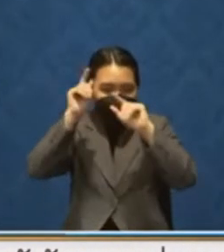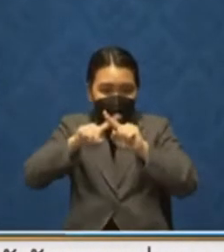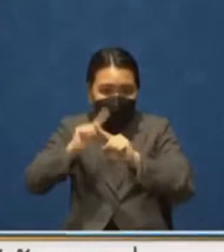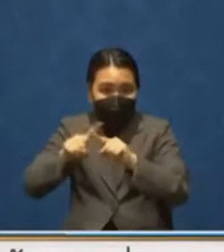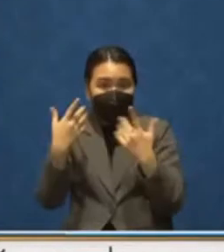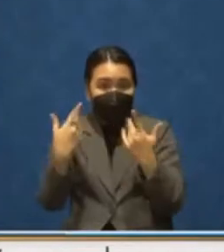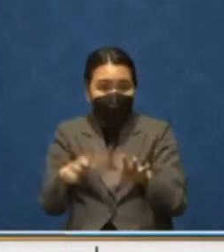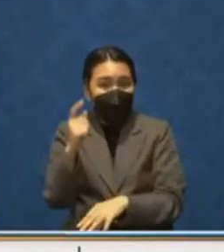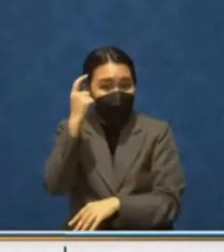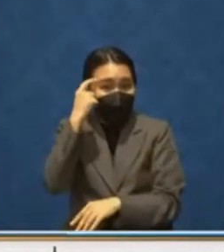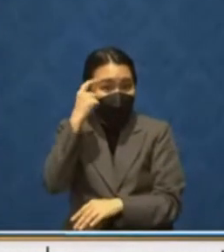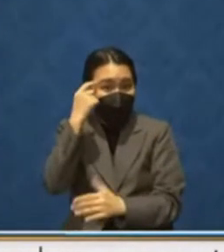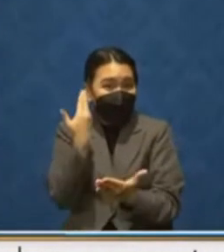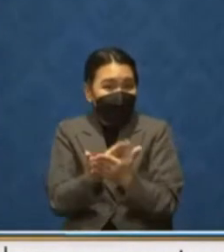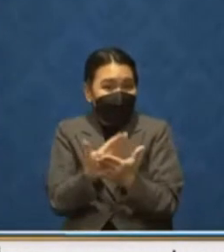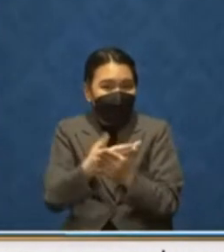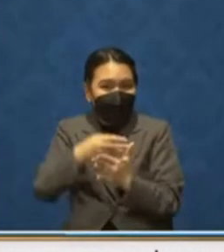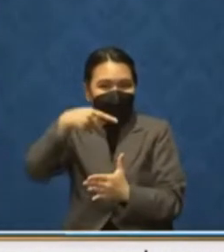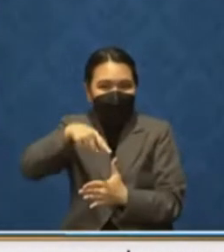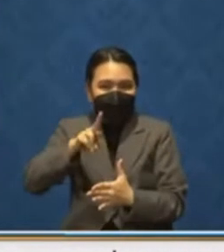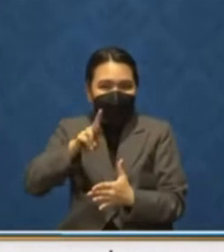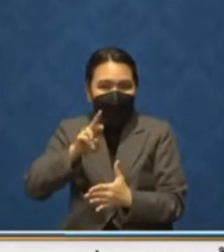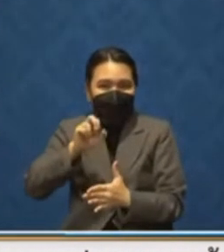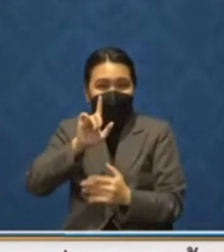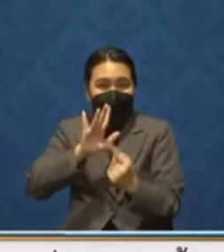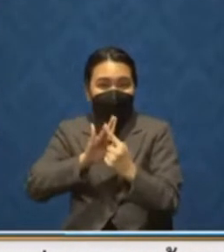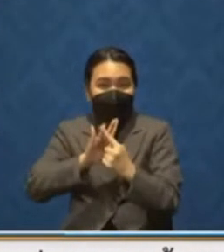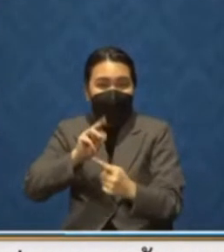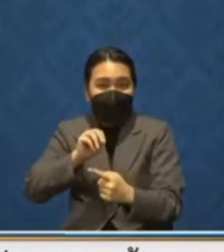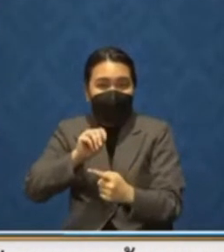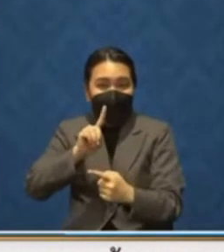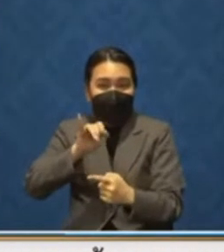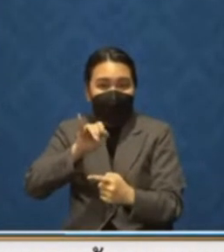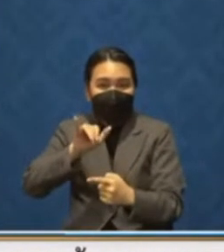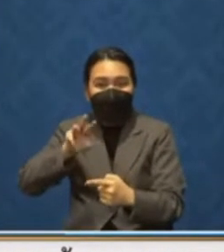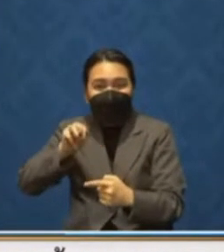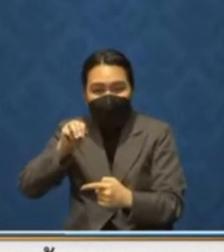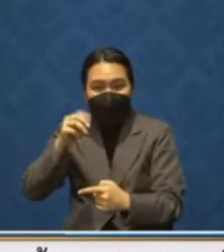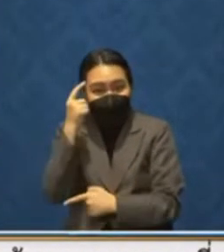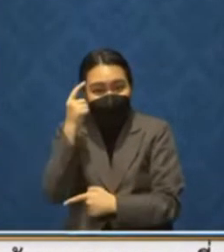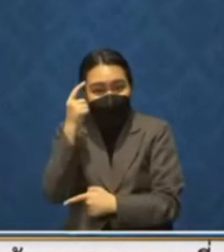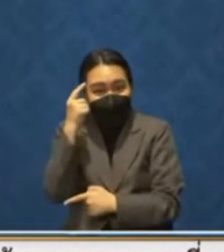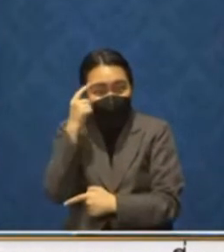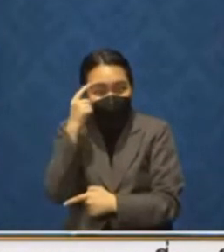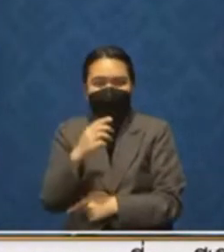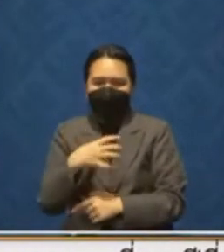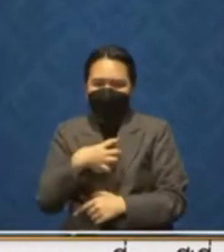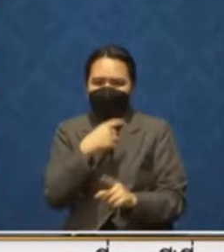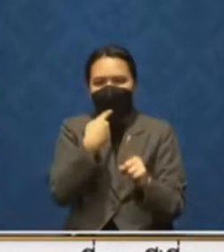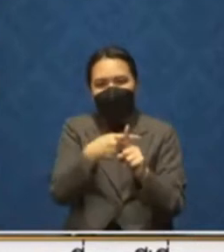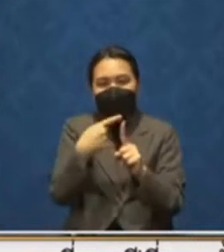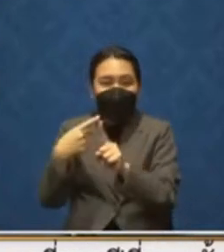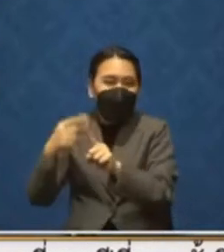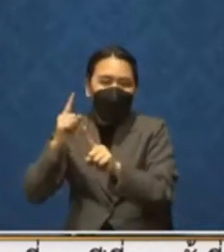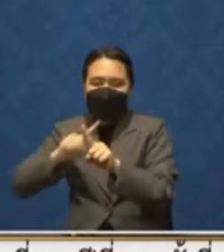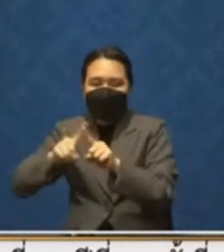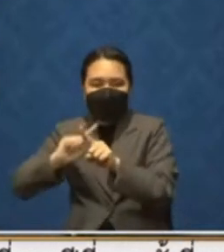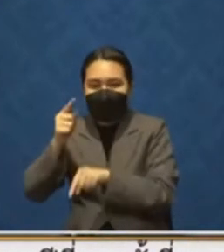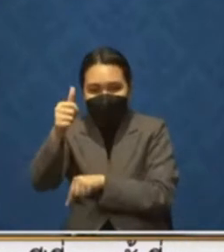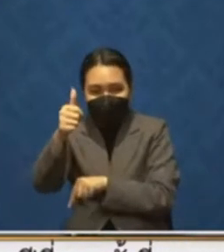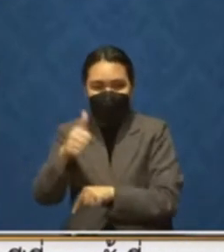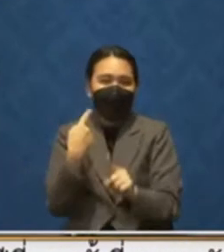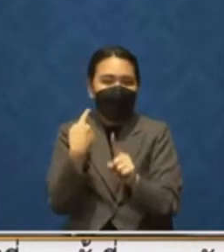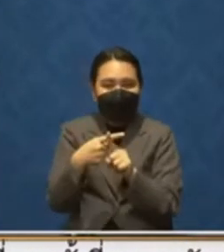พรีเมียมไหมพวกเสร็จเรียบร้อยยังไม่สาแก่ใจกูอยากจะใส่อะไรก็ได้กูจะบวกค่าไปเที่ยวต่างประเทศบัวค่า